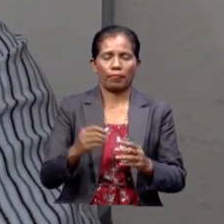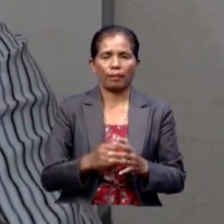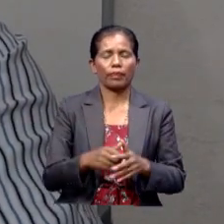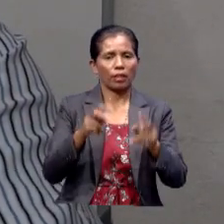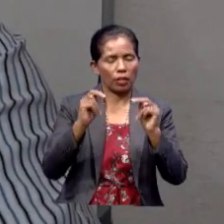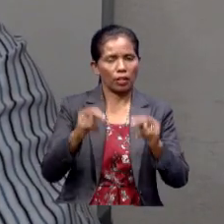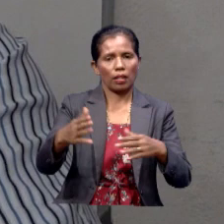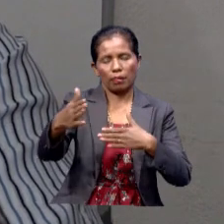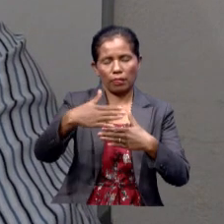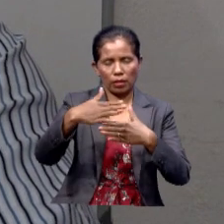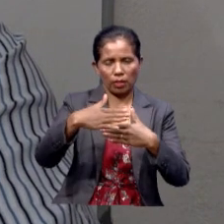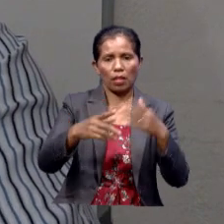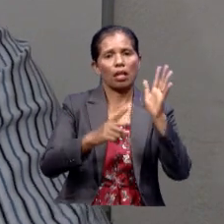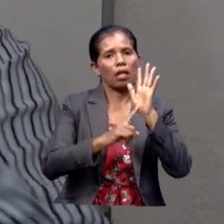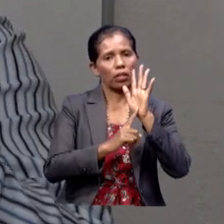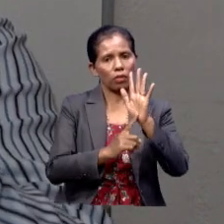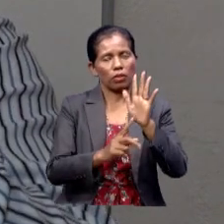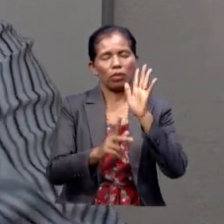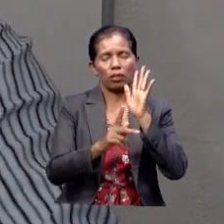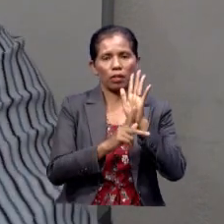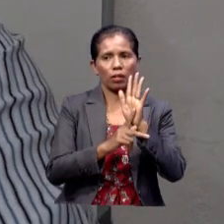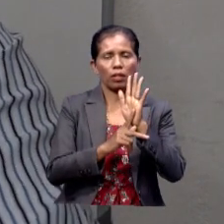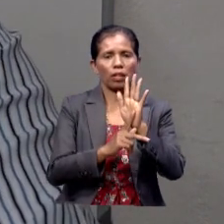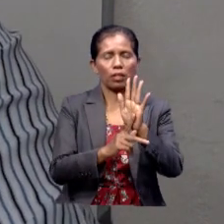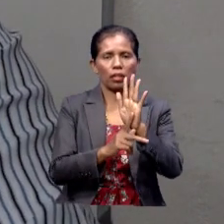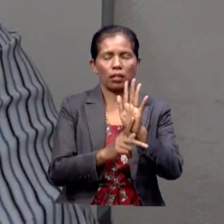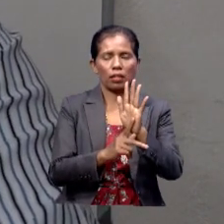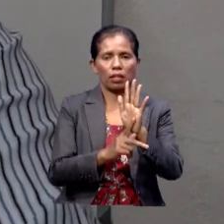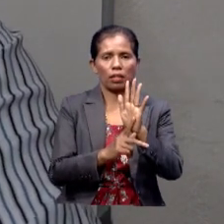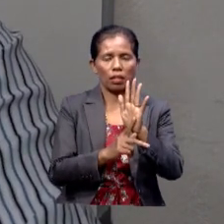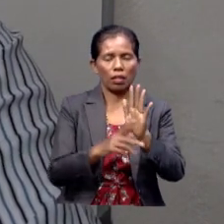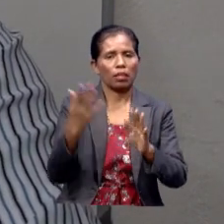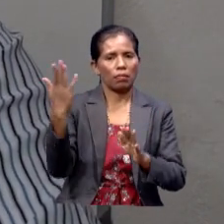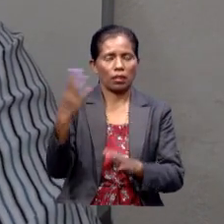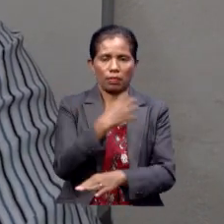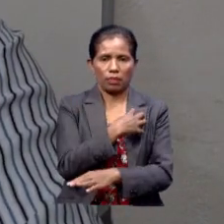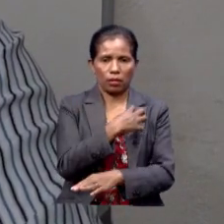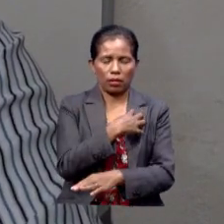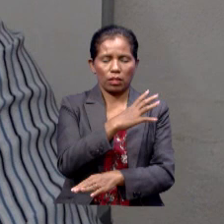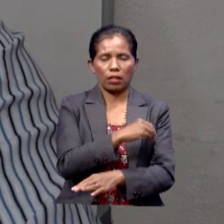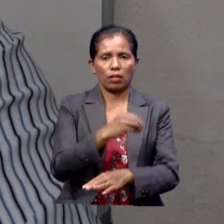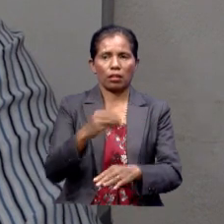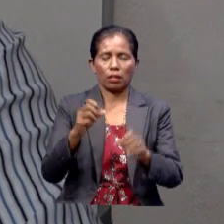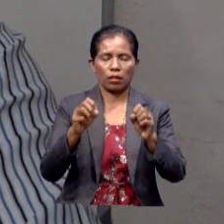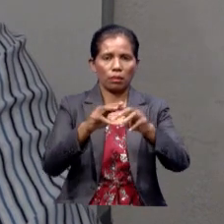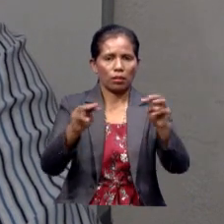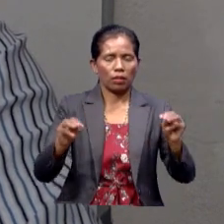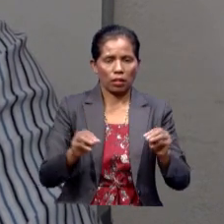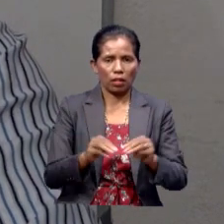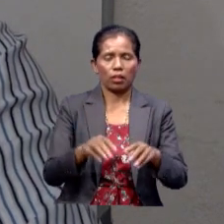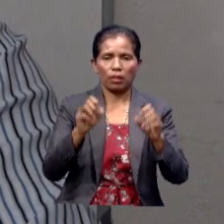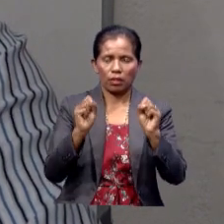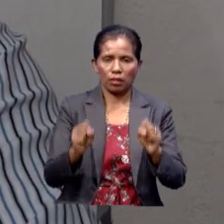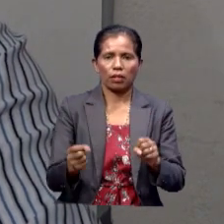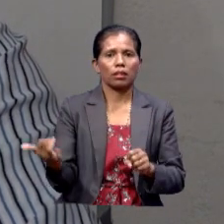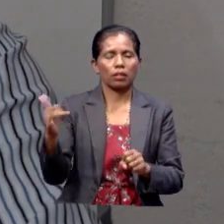hak besika tengi hato keisa immediatamente ba ia squadra ka ba ia komando municipal atunune